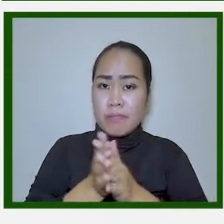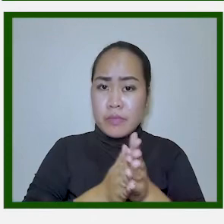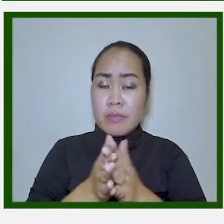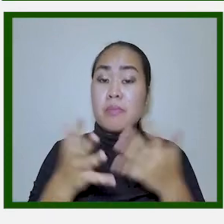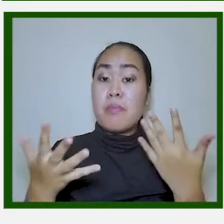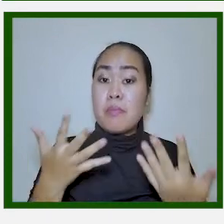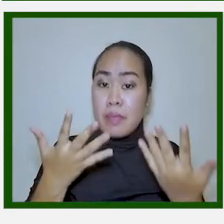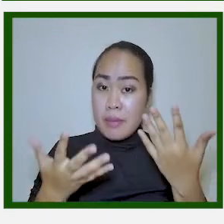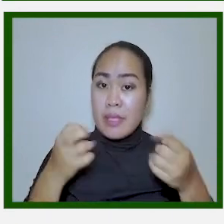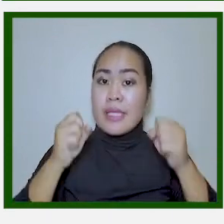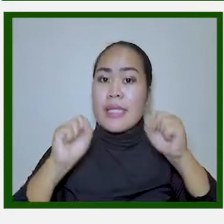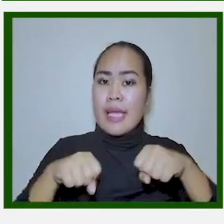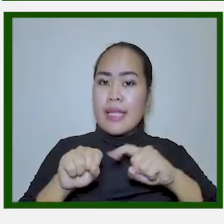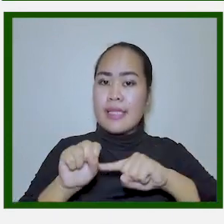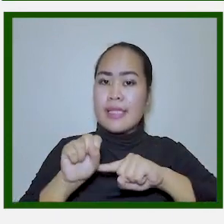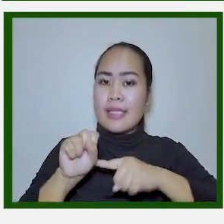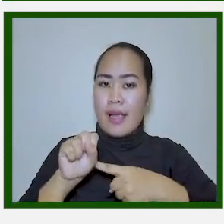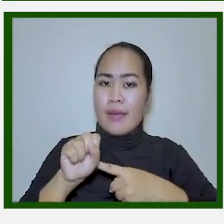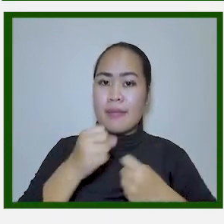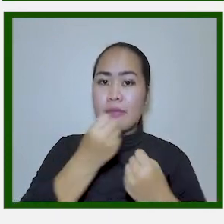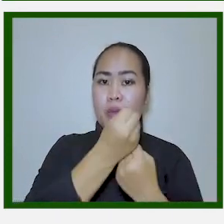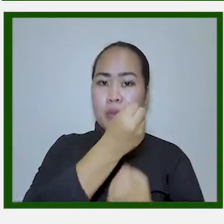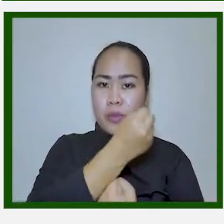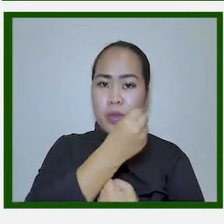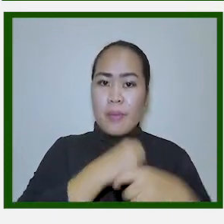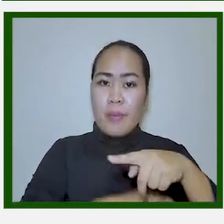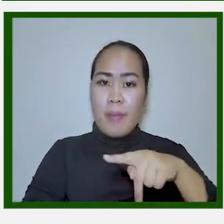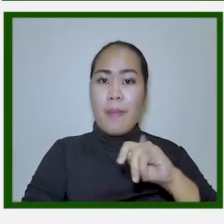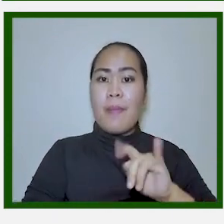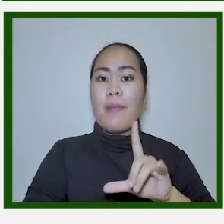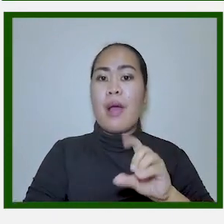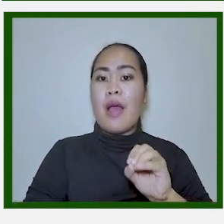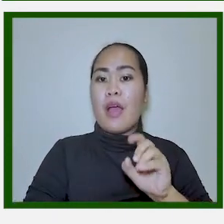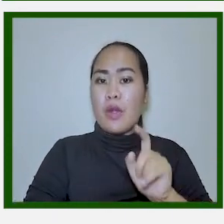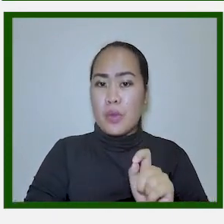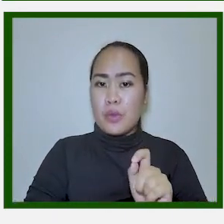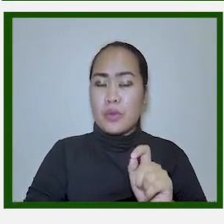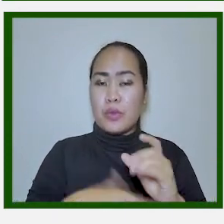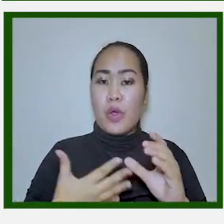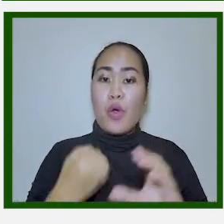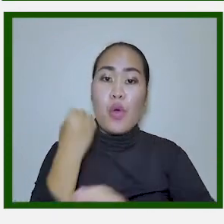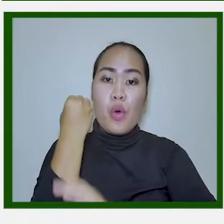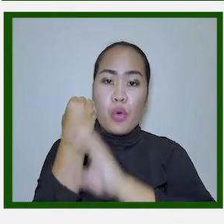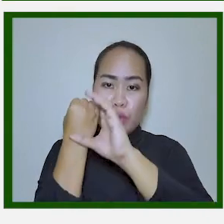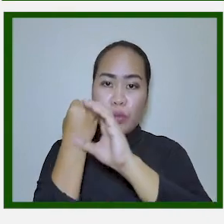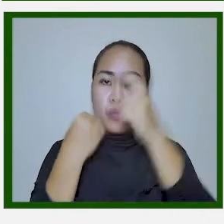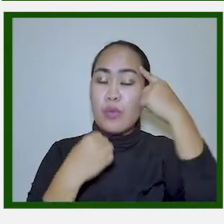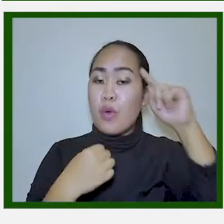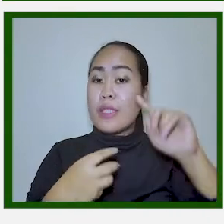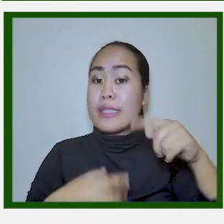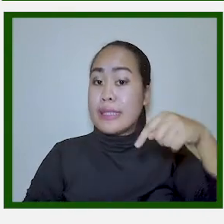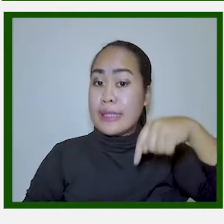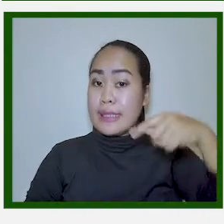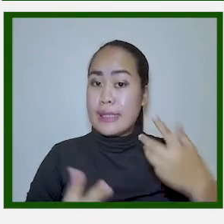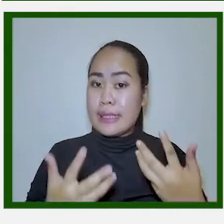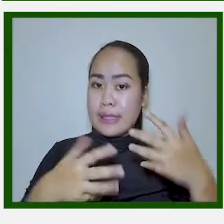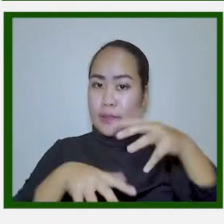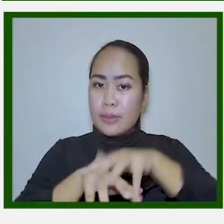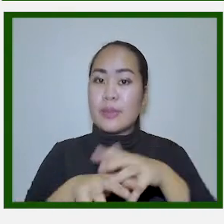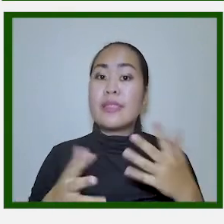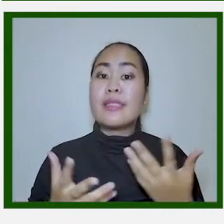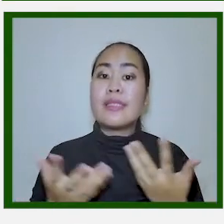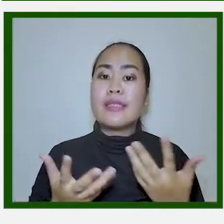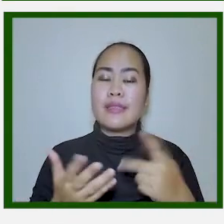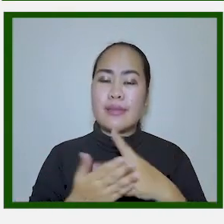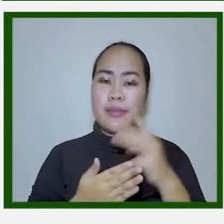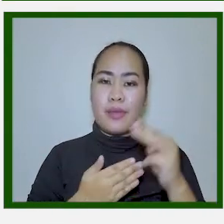condominiums, no, na kumbaga makasama, no, dito po sa ating programa. So announce ko na rin, no, for the month of December, no,